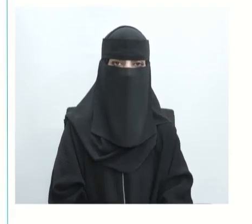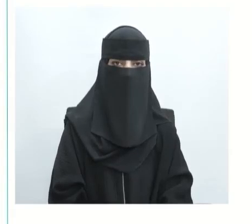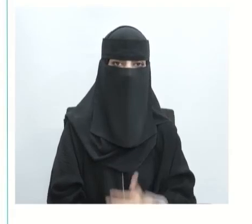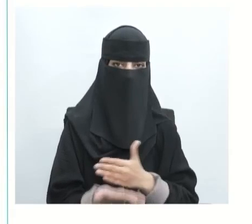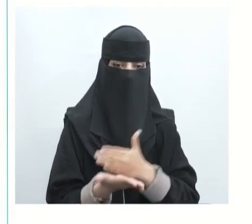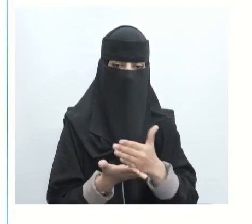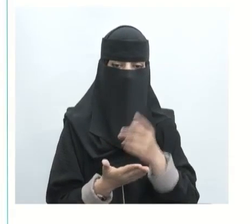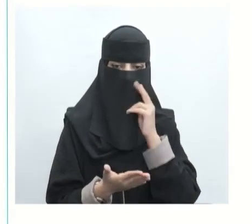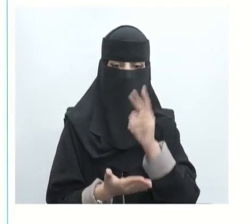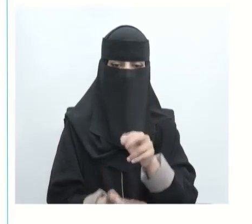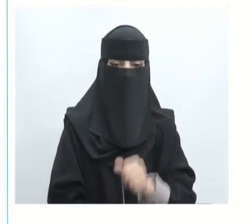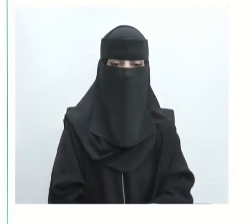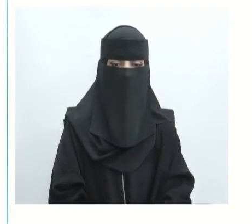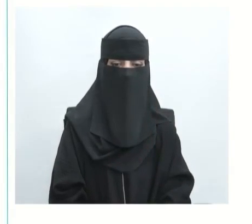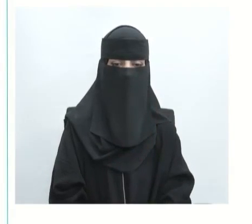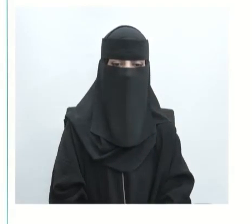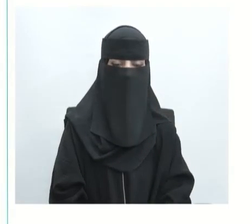نكمل.